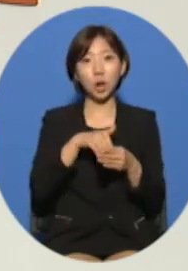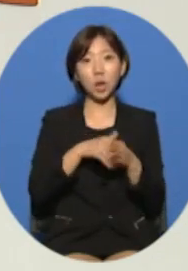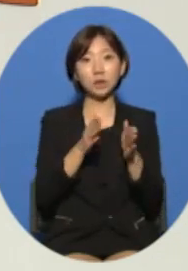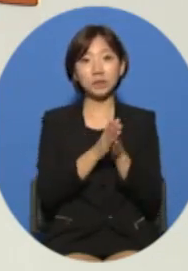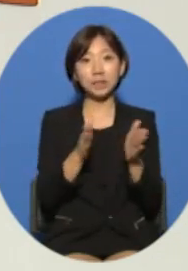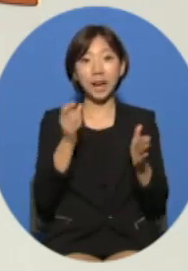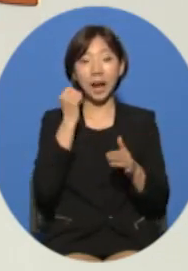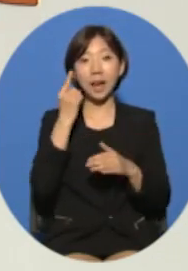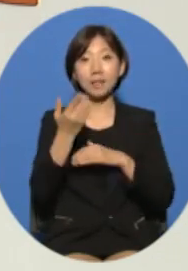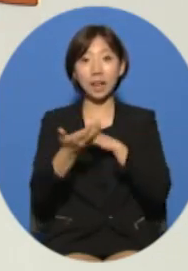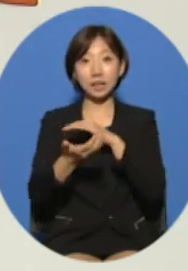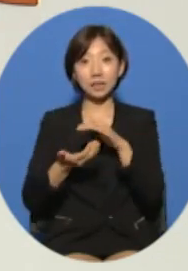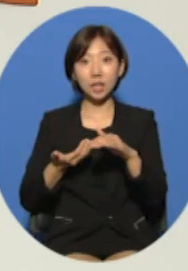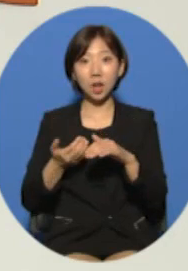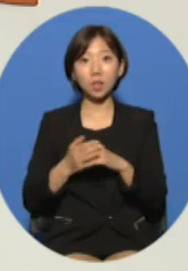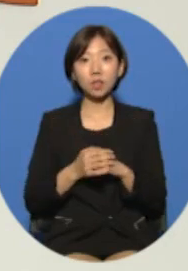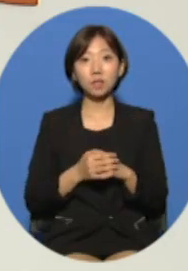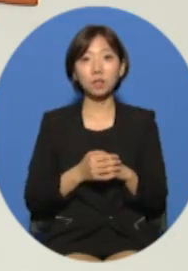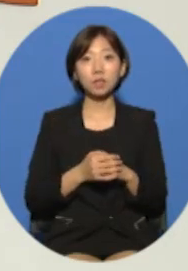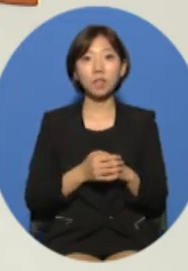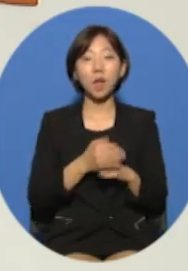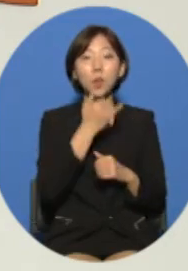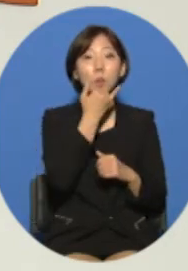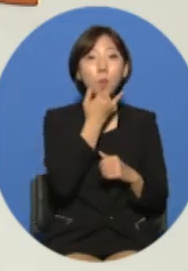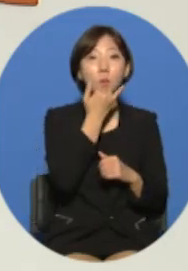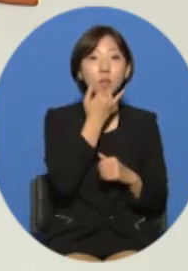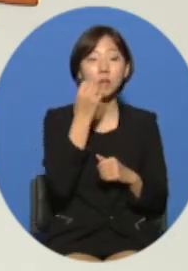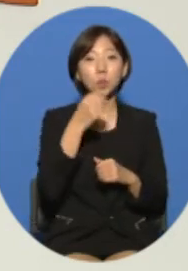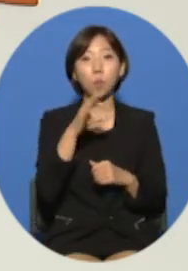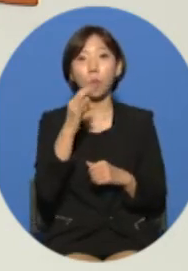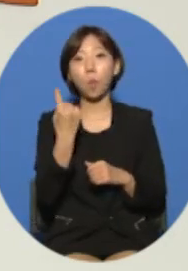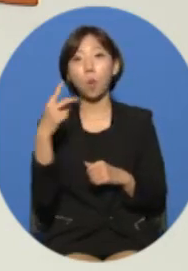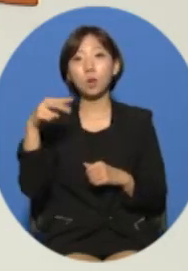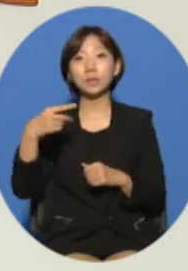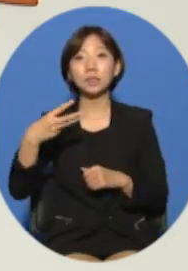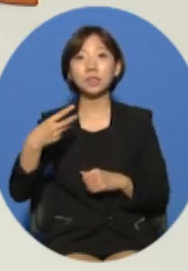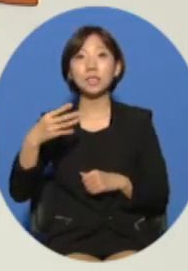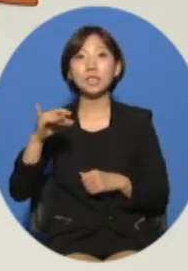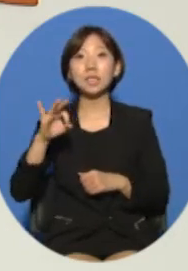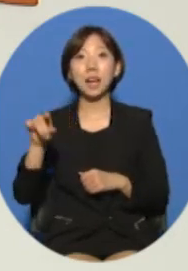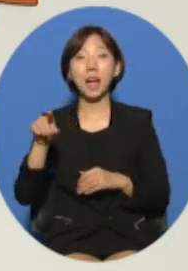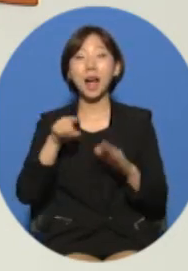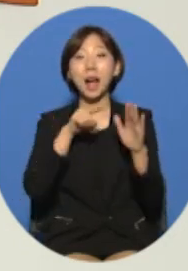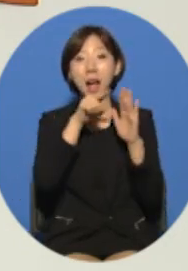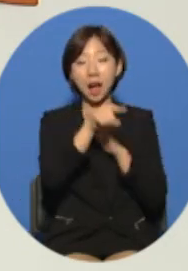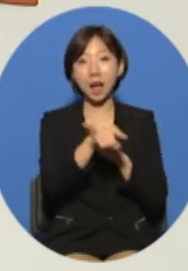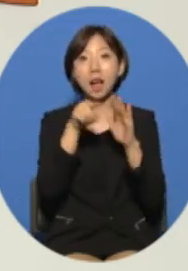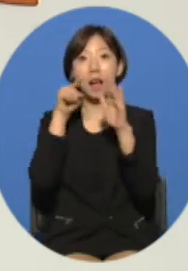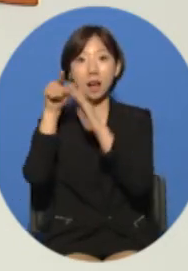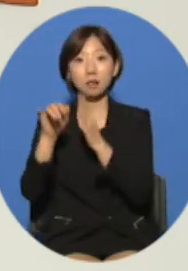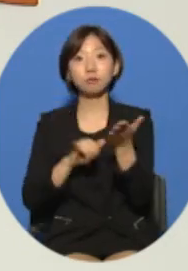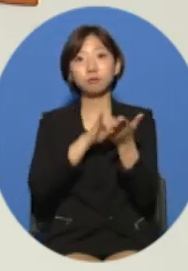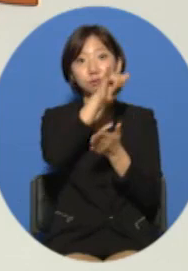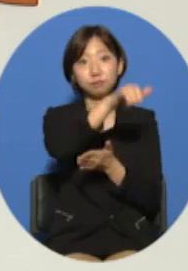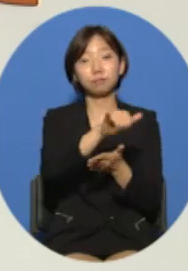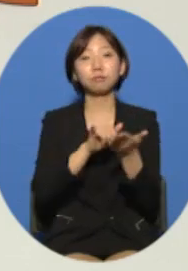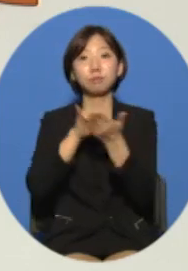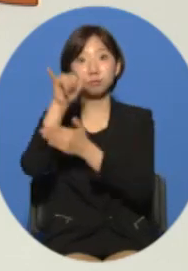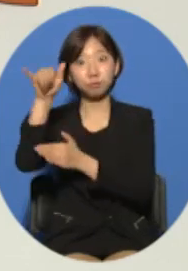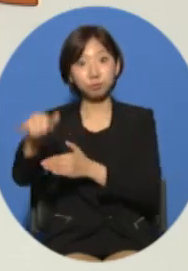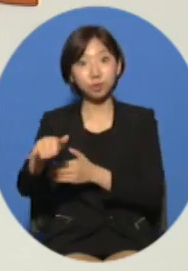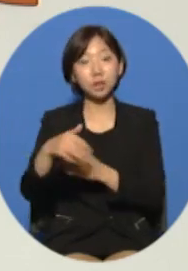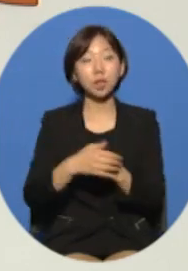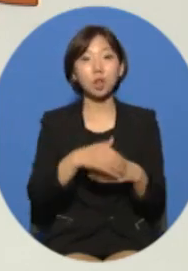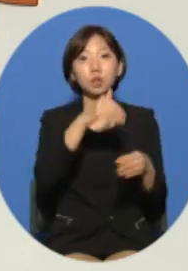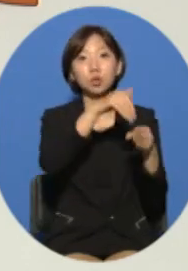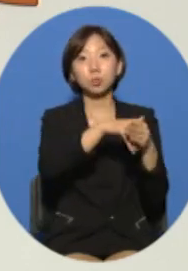달 전에 네. 예, 저쪽 독일하고 오스트리아 네. 제외 투표관들 가서 만나고 왔습니다. 아, 예, 예. 이제 그 사전 저기 제외 투표